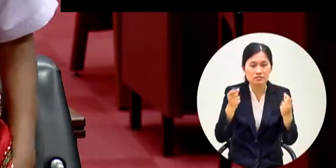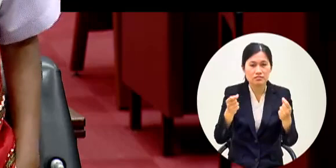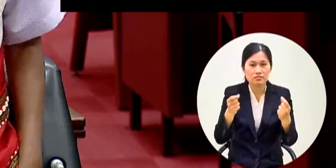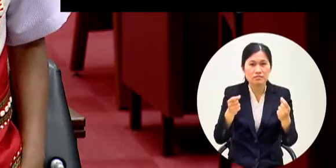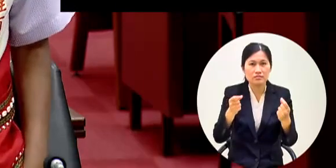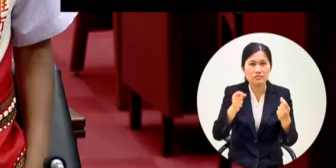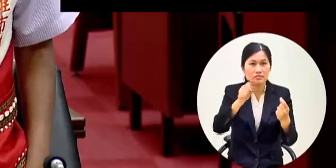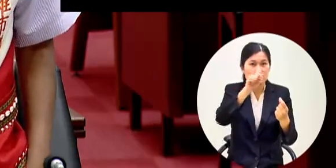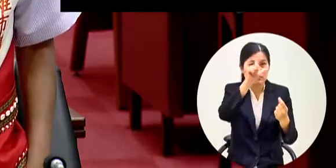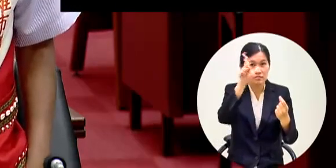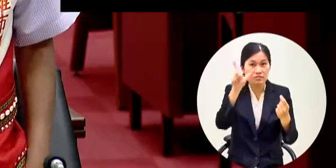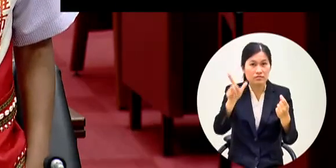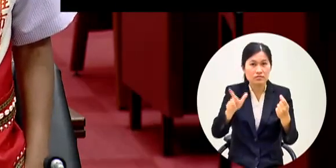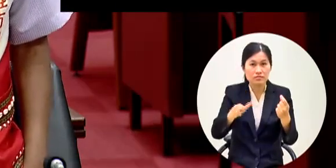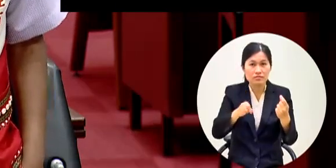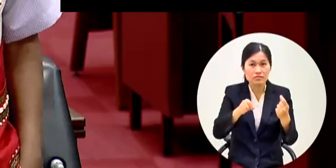亮，